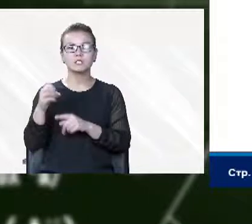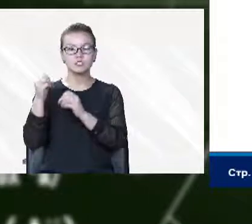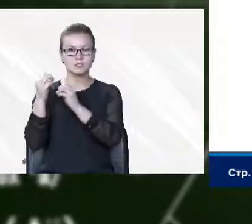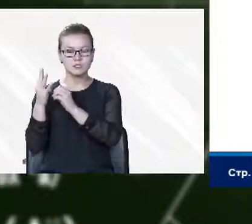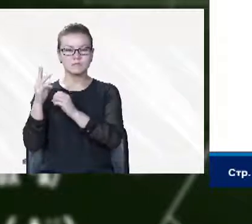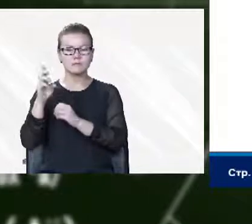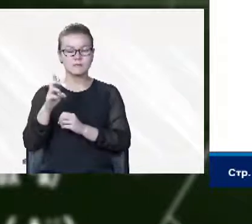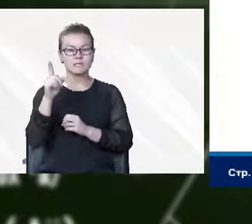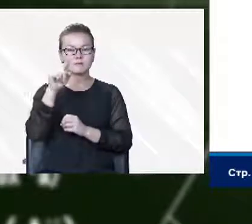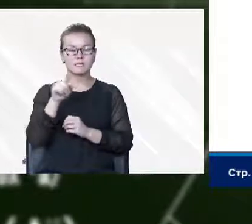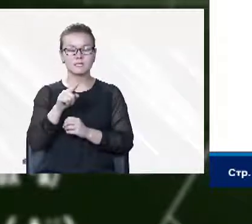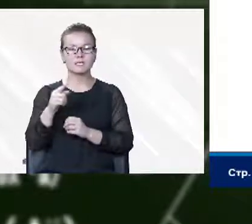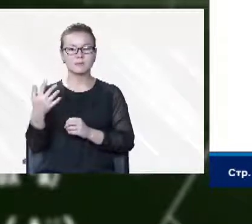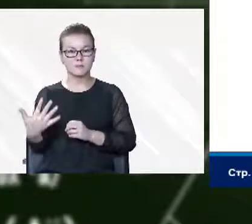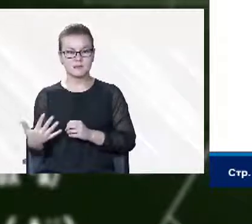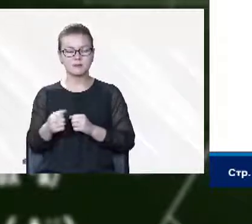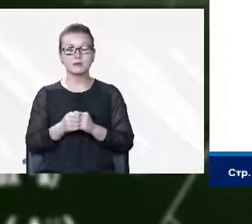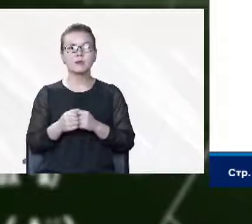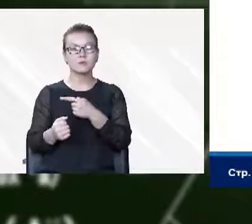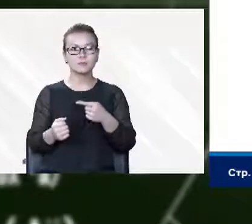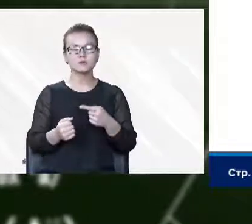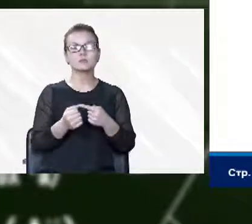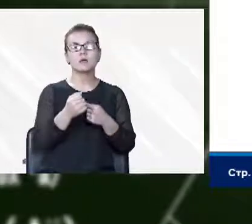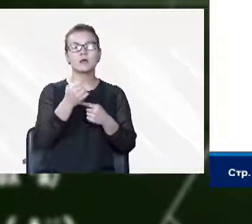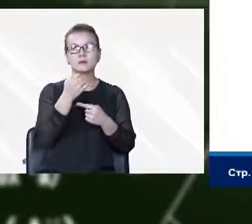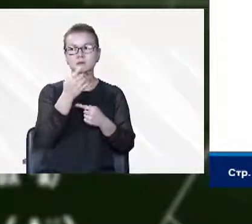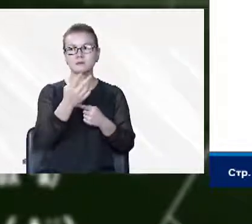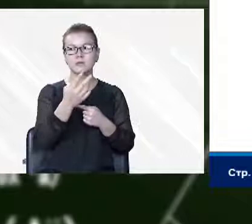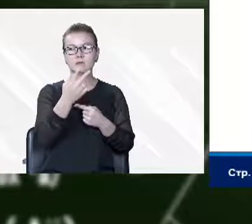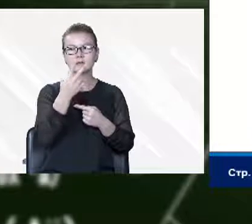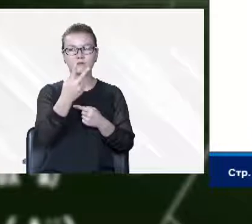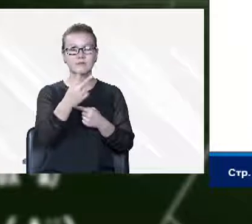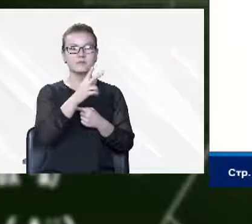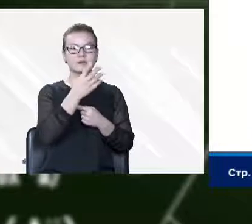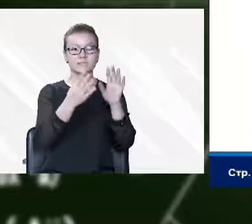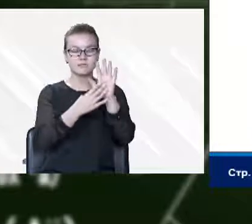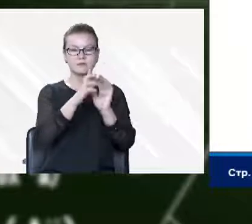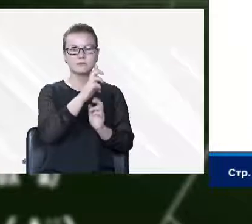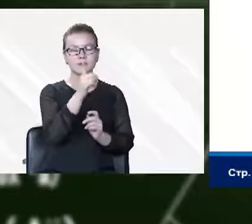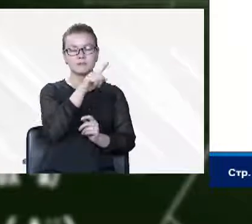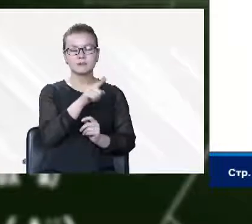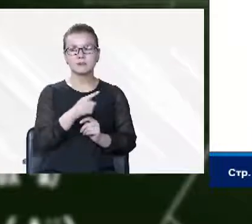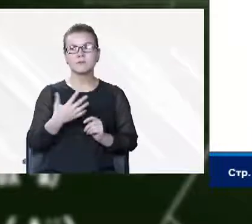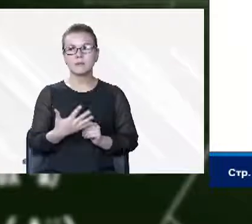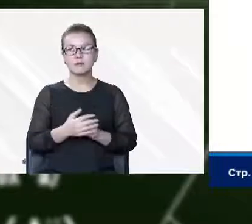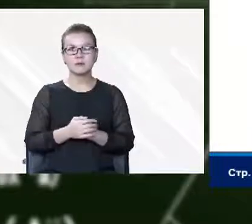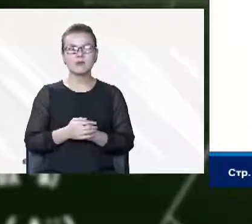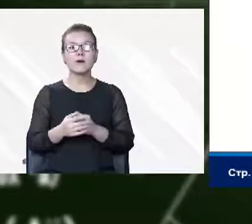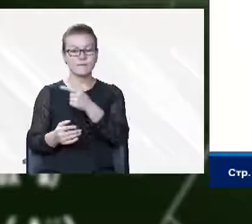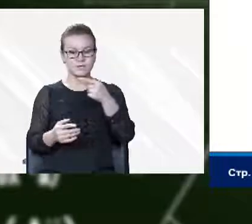14b квадрат пятых минус 9b квадрат пятых. Вычитаем